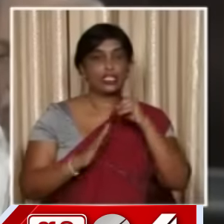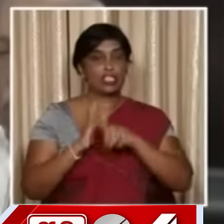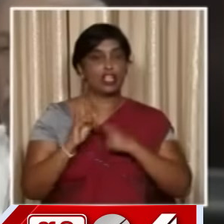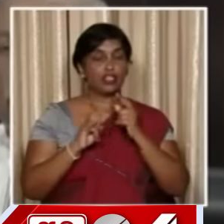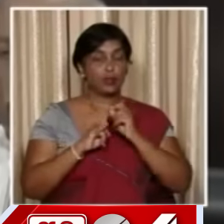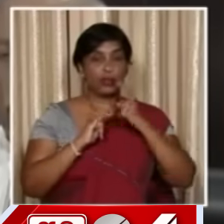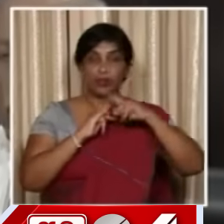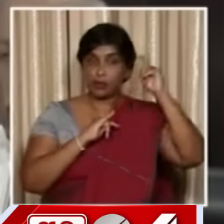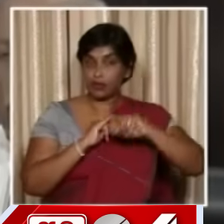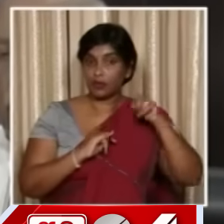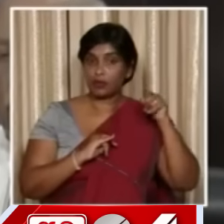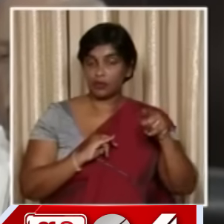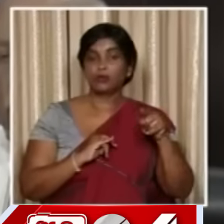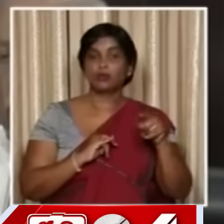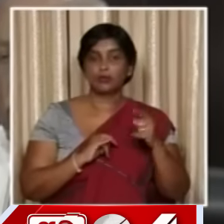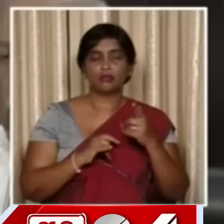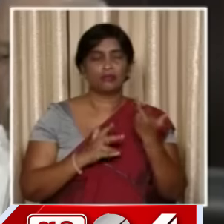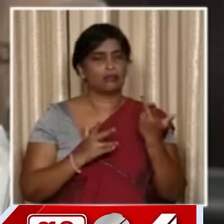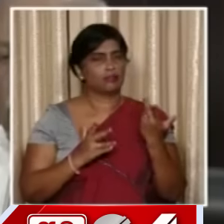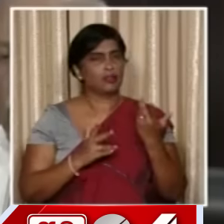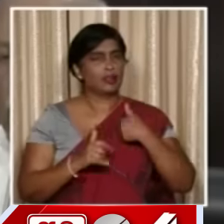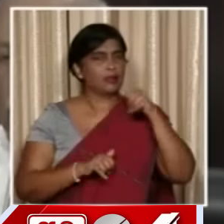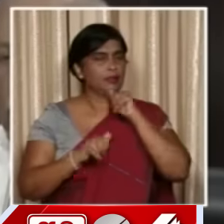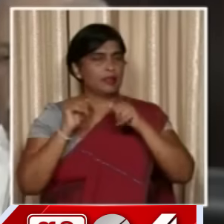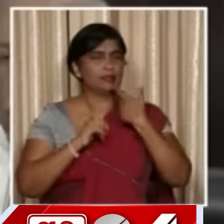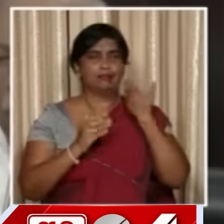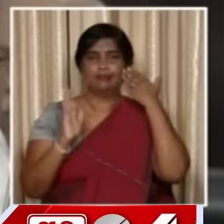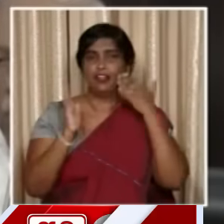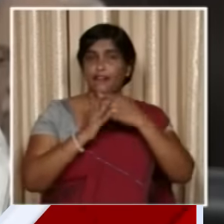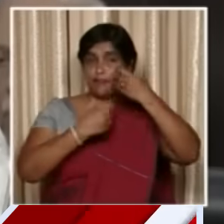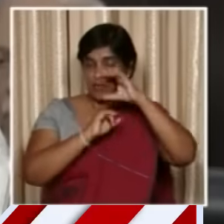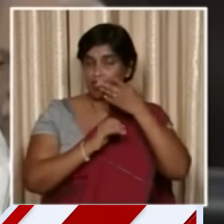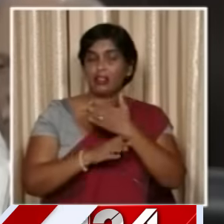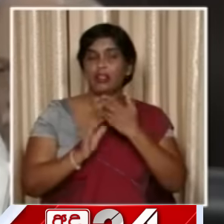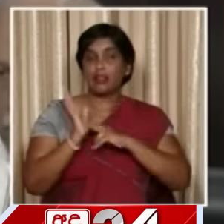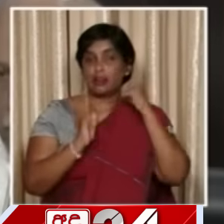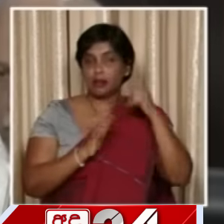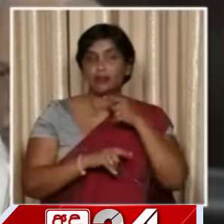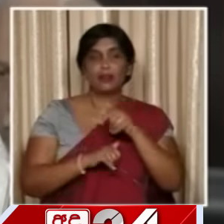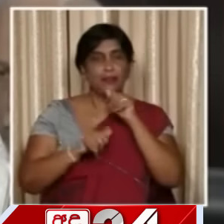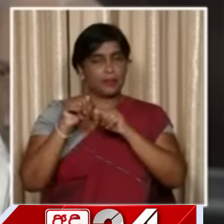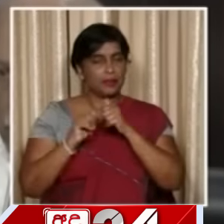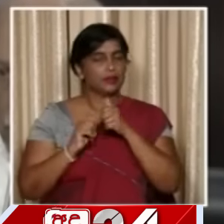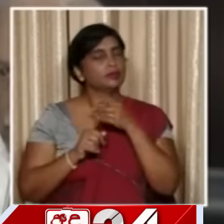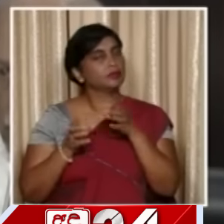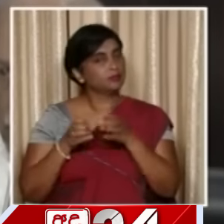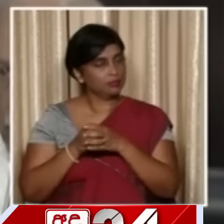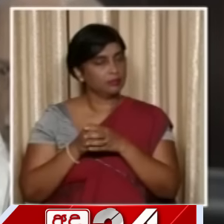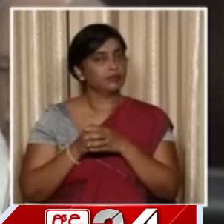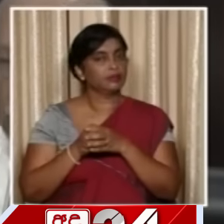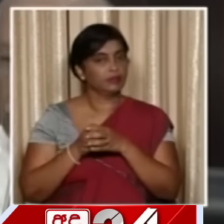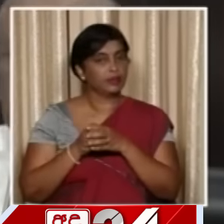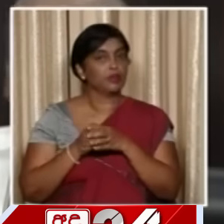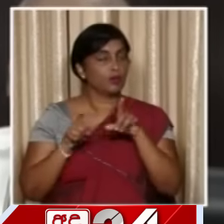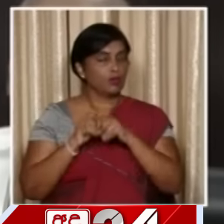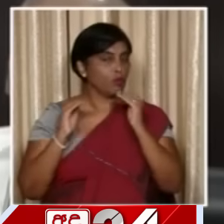විශ්වවිද්‍යාලයේ අසාත්මිකතා සහ ප්‍රතිශක්ති විද්‍යාංශයේ ජාතික අසාත්මිකතා හා ප්‍රතිශක්ති විද්‍යා ආයතනය